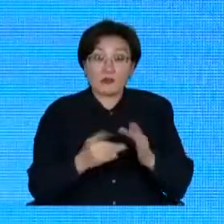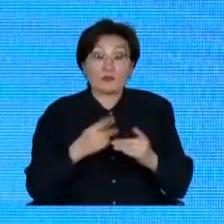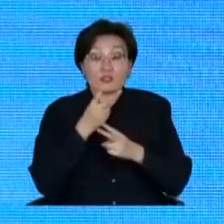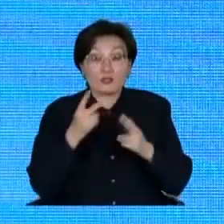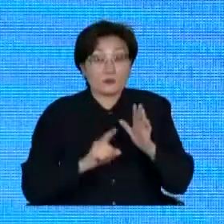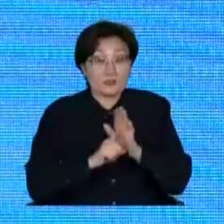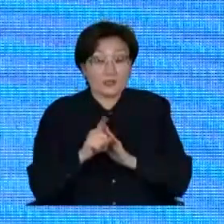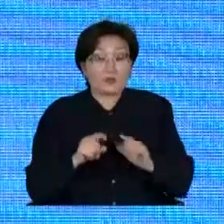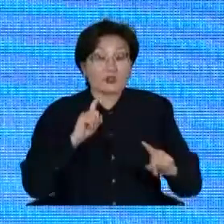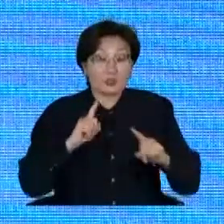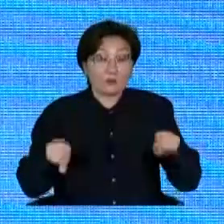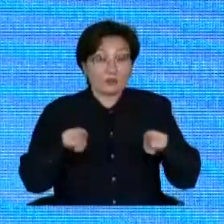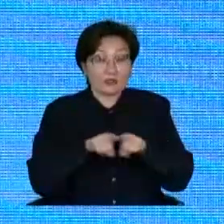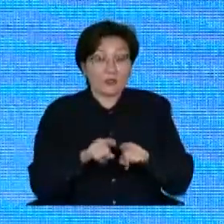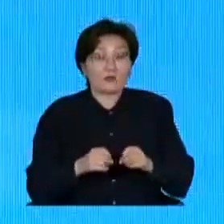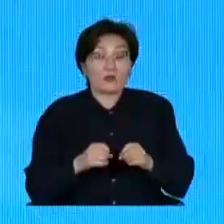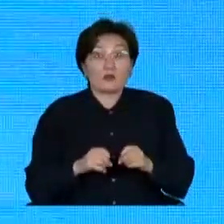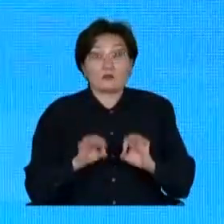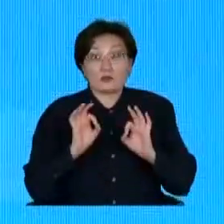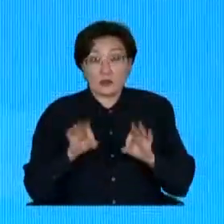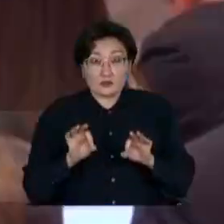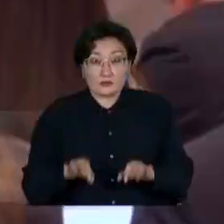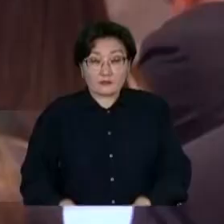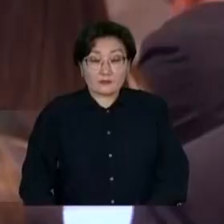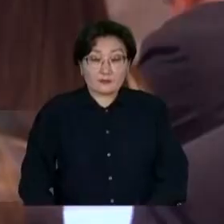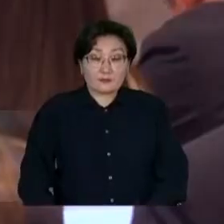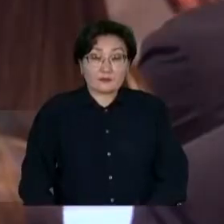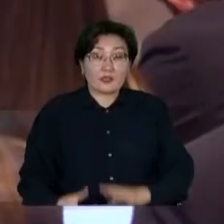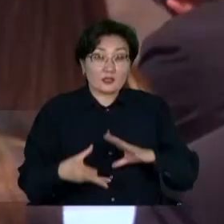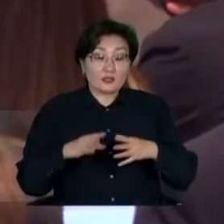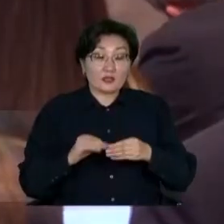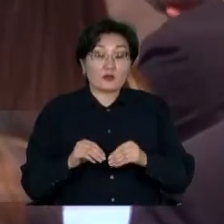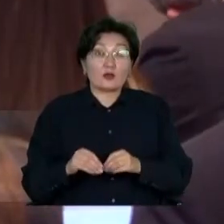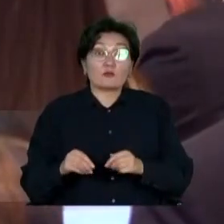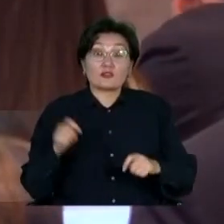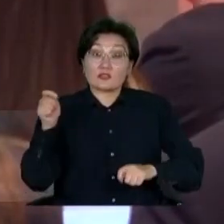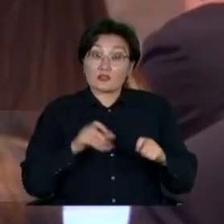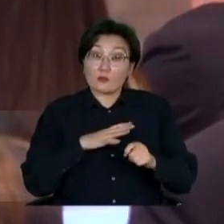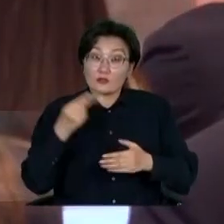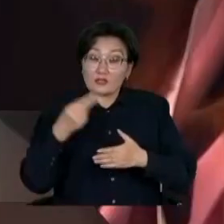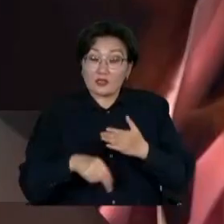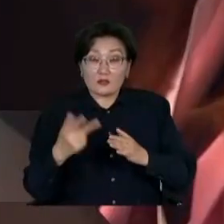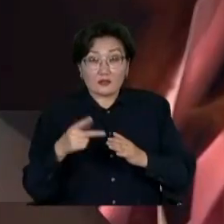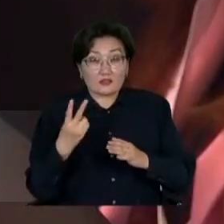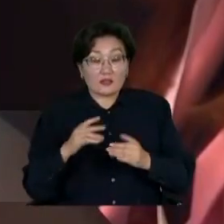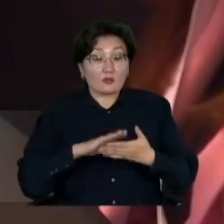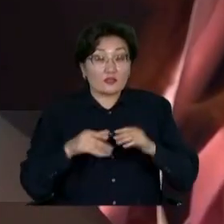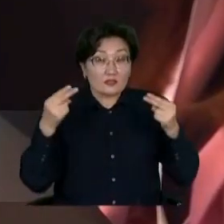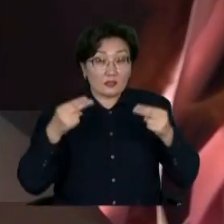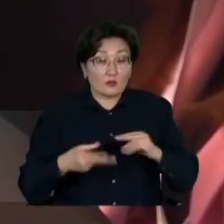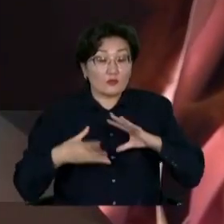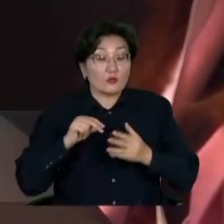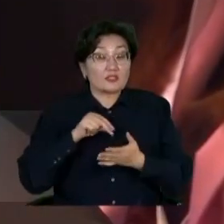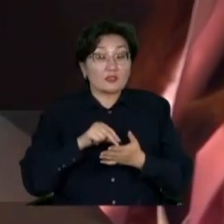видели в начале сессии, также положительны. По итогам инвестфорума было подписано 32 соглашения на